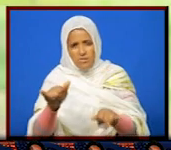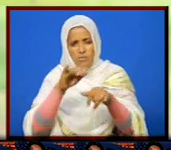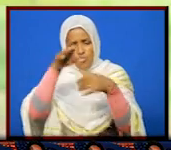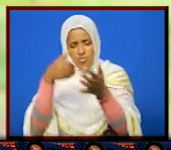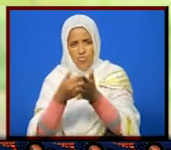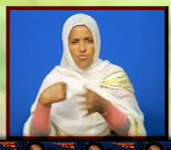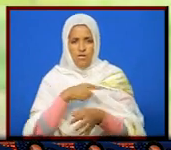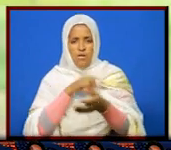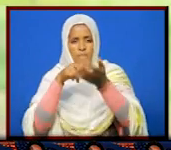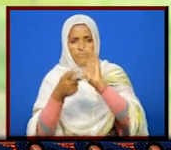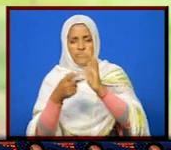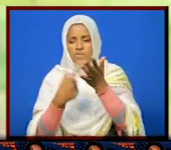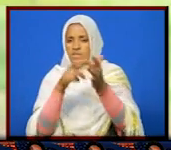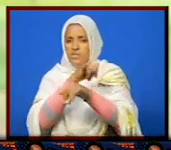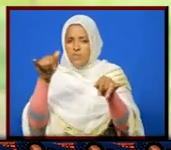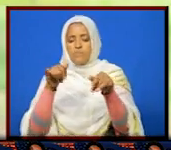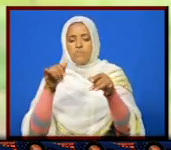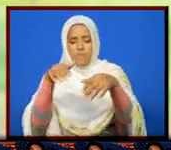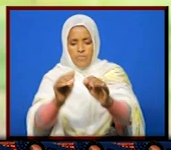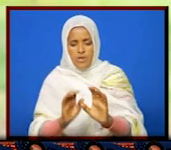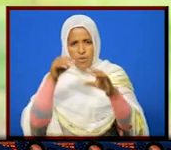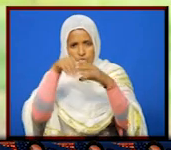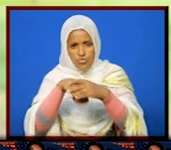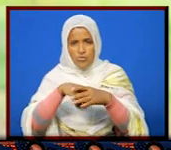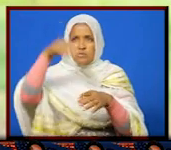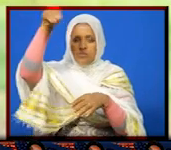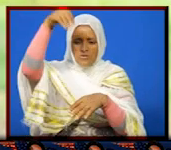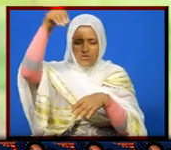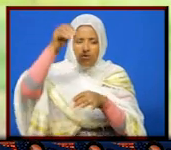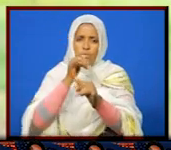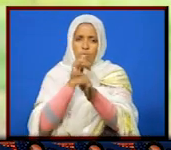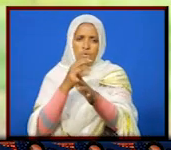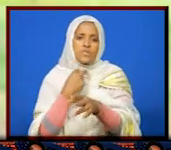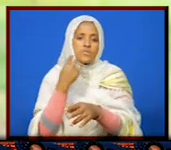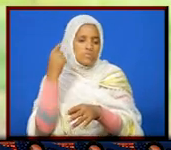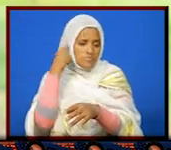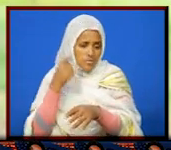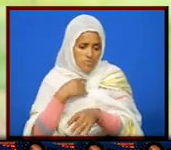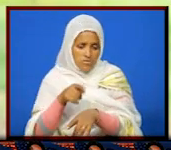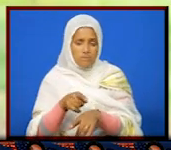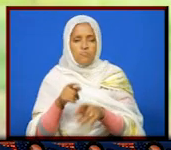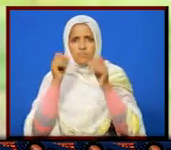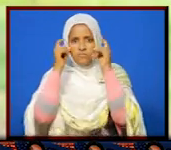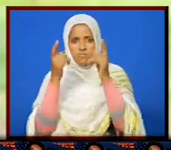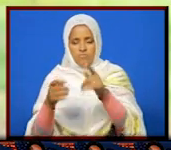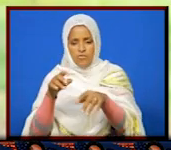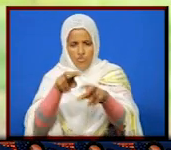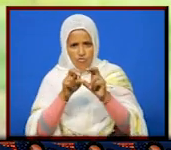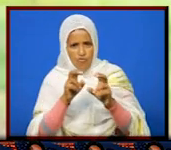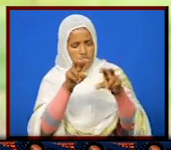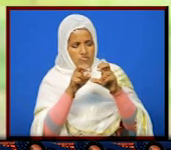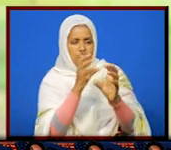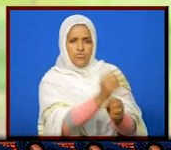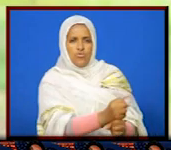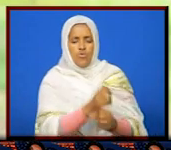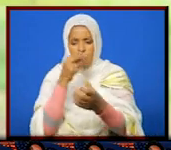እንደዚሁም ሁሉ እኛን ማለት ነው። እንደዚያ የሚቀሰቅሰን ከመቃብር ውስጡ ያ የሚነፋው የመለከት ድምፅ ነው። ስለዚህ ክፉም